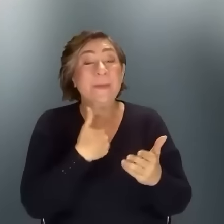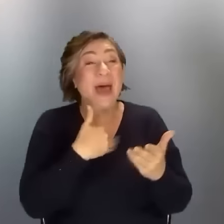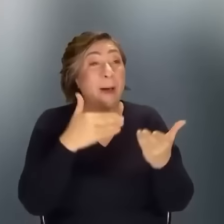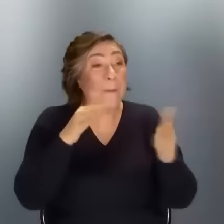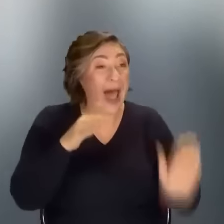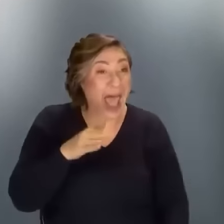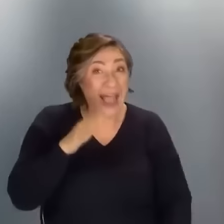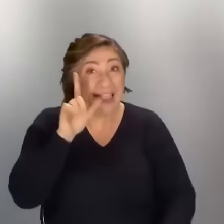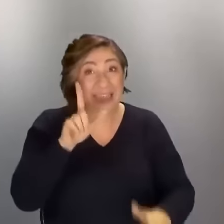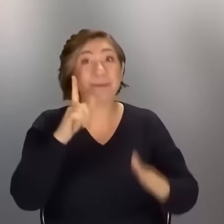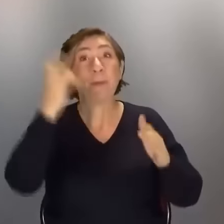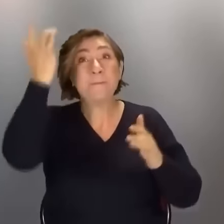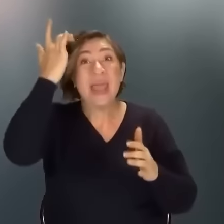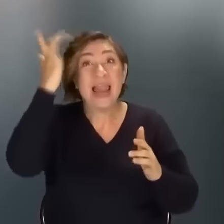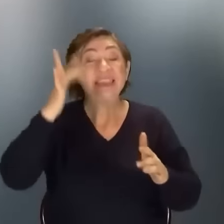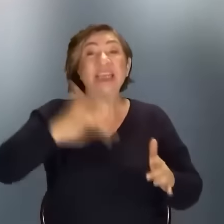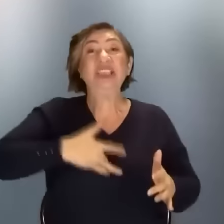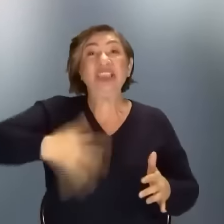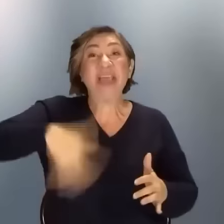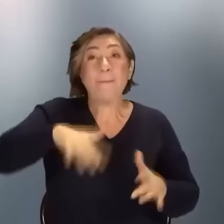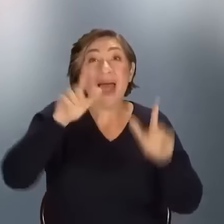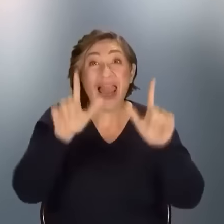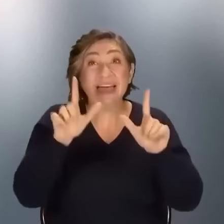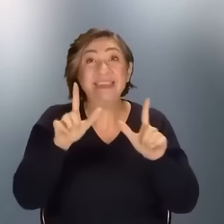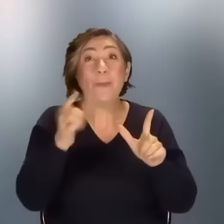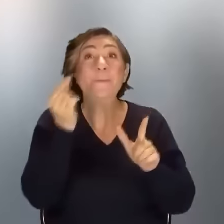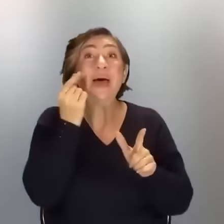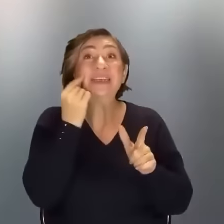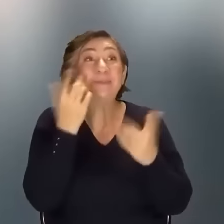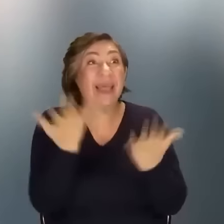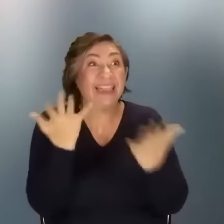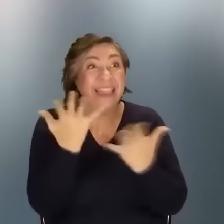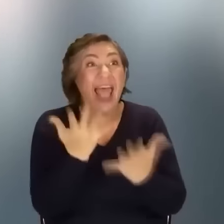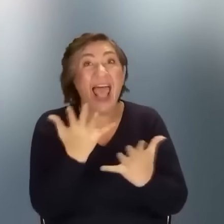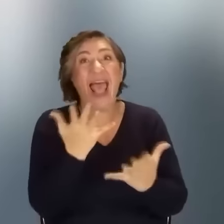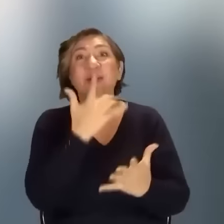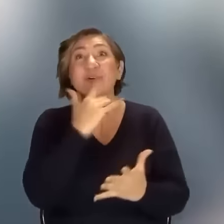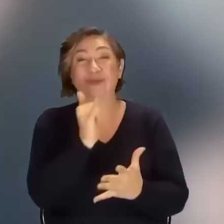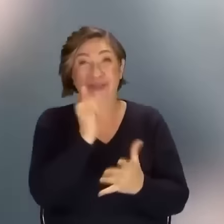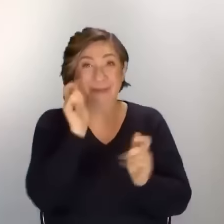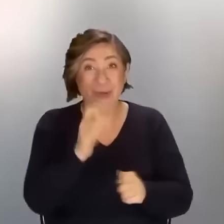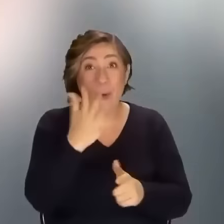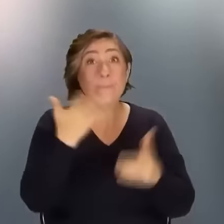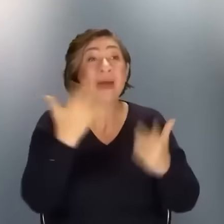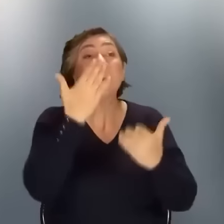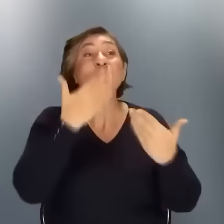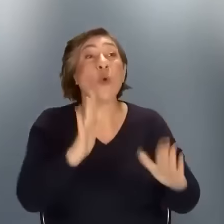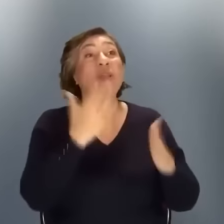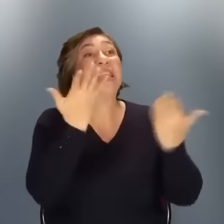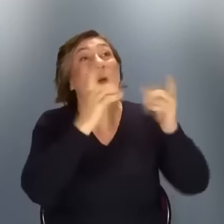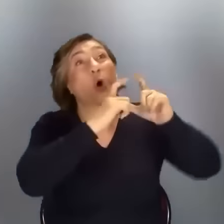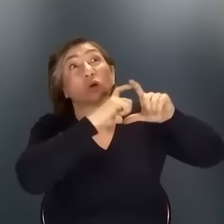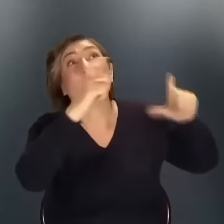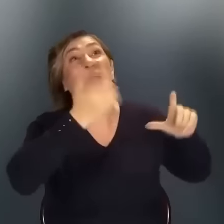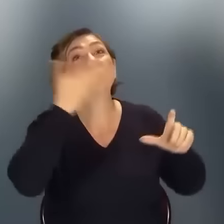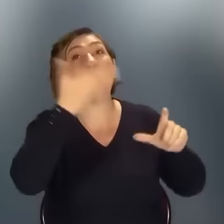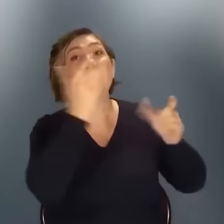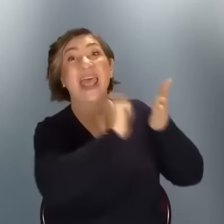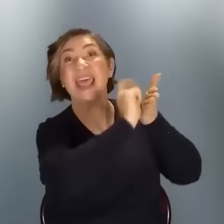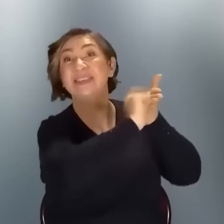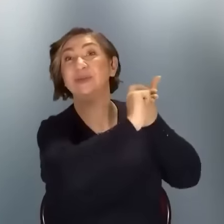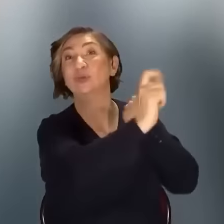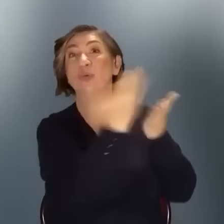Ak lazım paça lazım işkembe lazım mercimek Madem yok Neden oraya kocaman